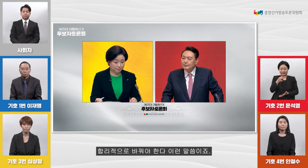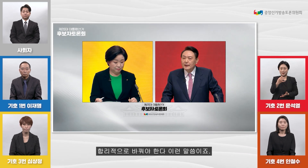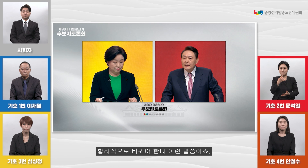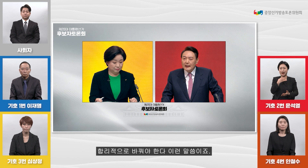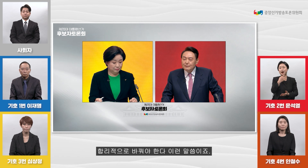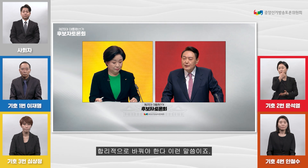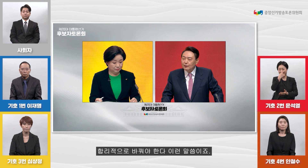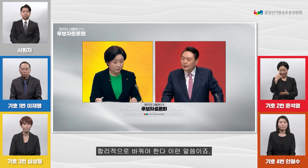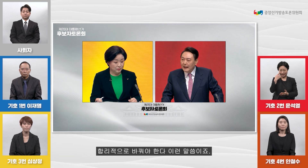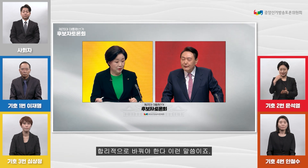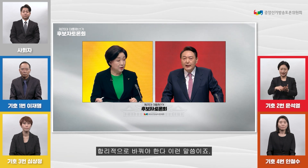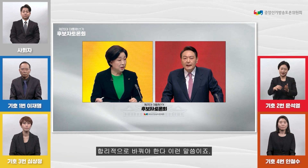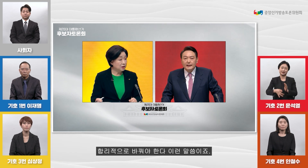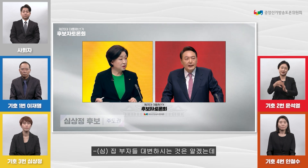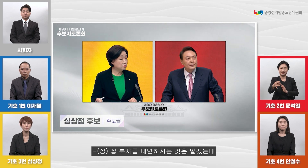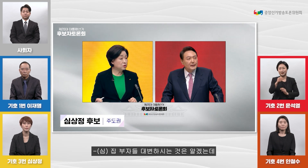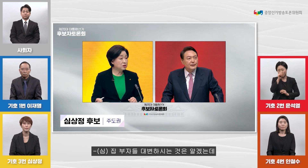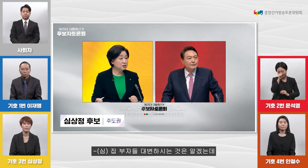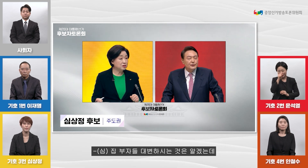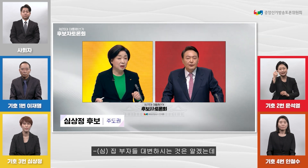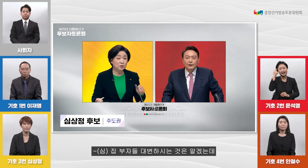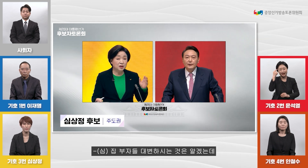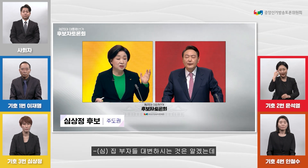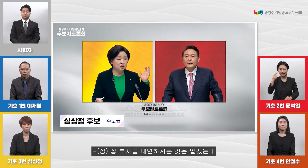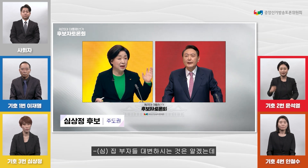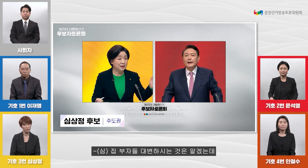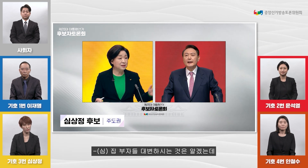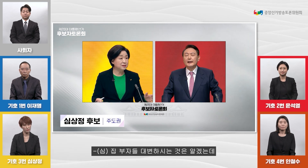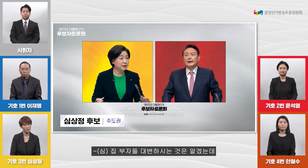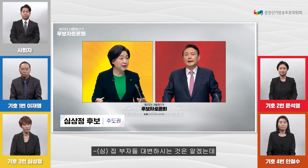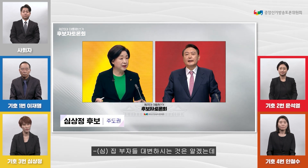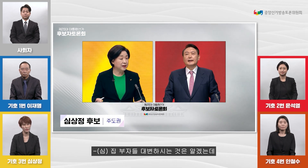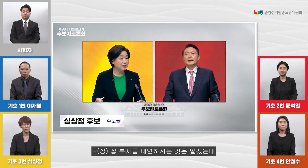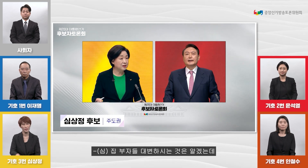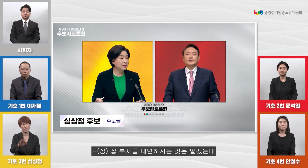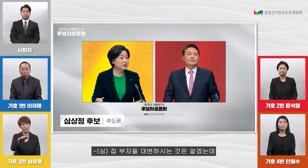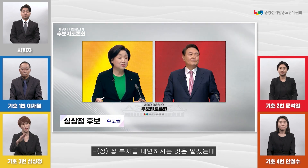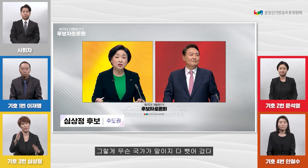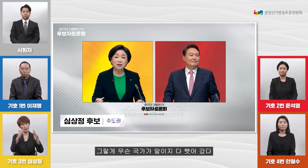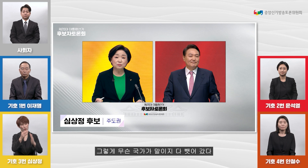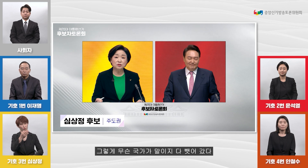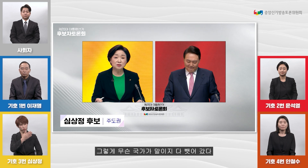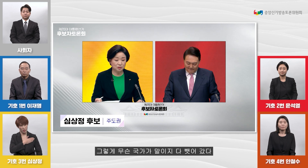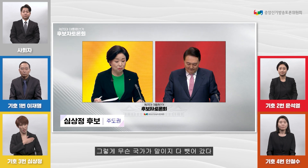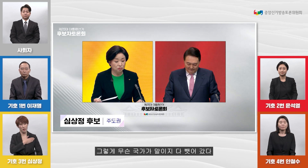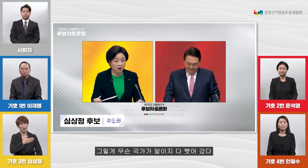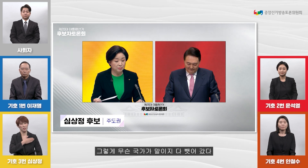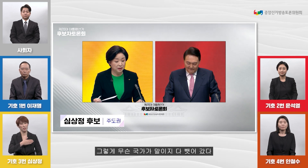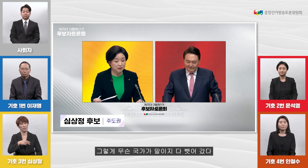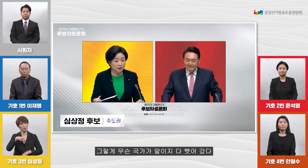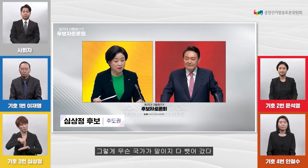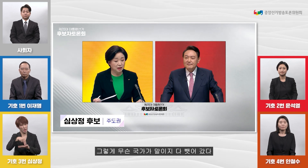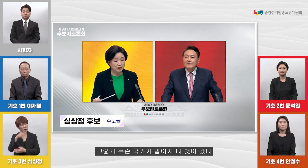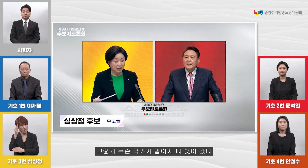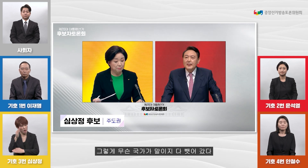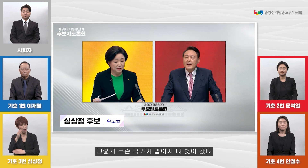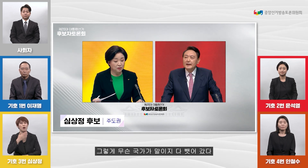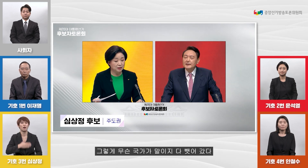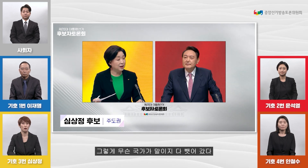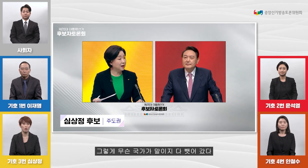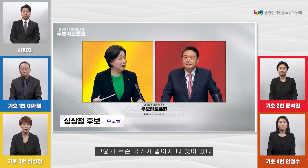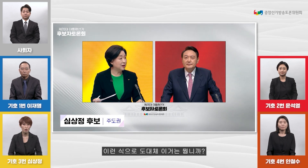거는 좀 합리적으로 바꿔야 된다. 그러니까 이런 집부자들 말씀이죠. 대변하시는 건 알겠는데 그렇게 무슨 국가가 말이지